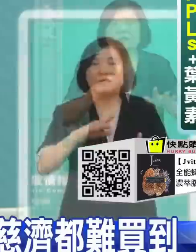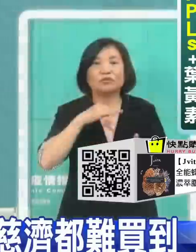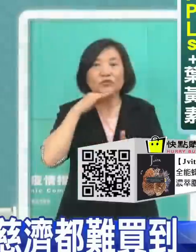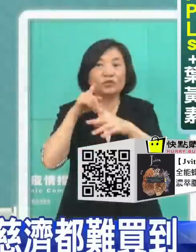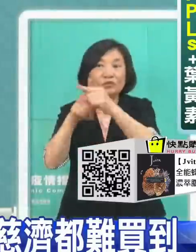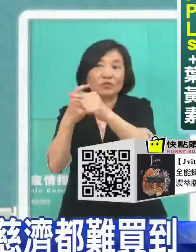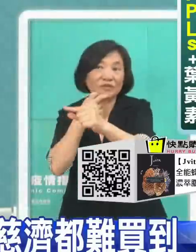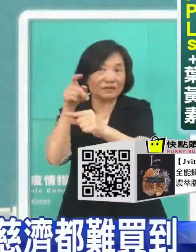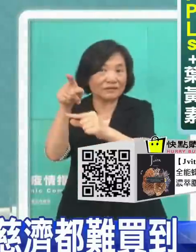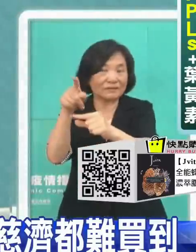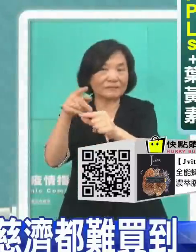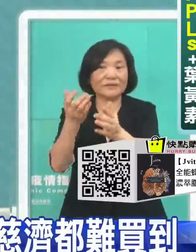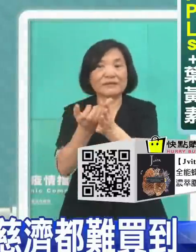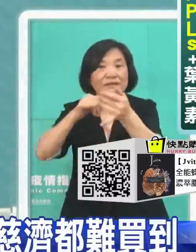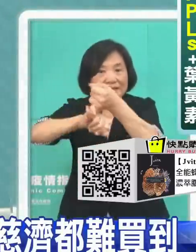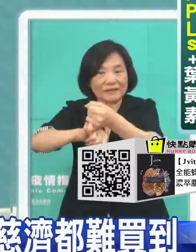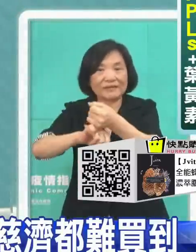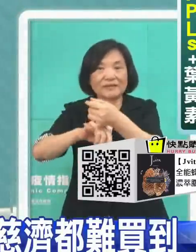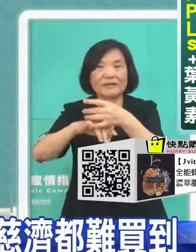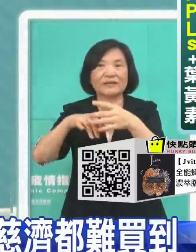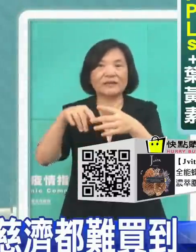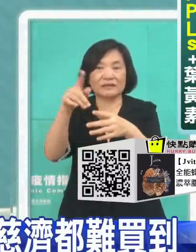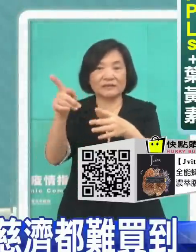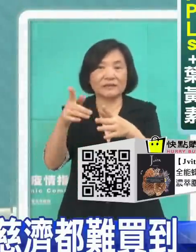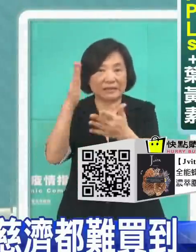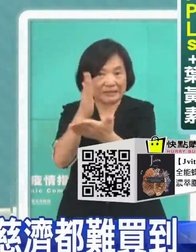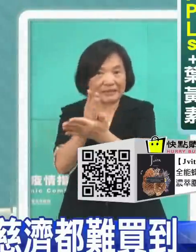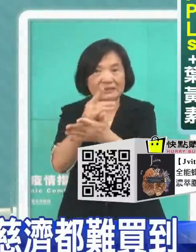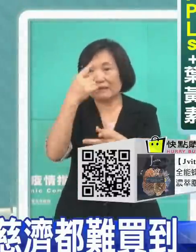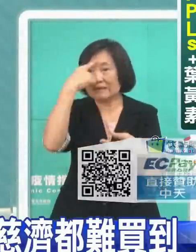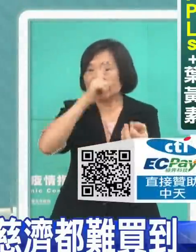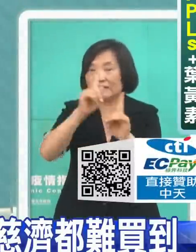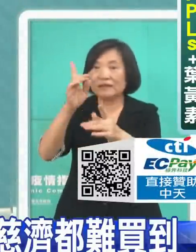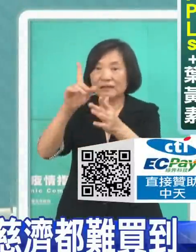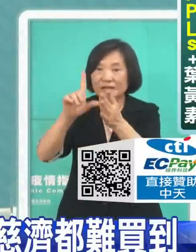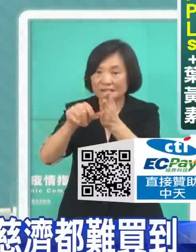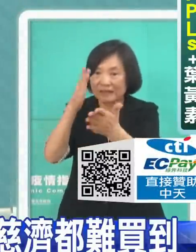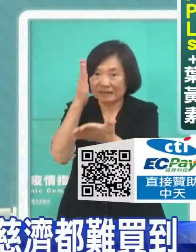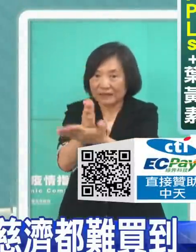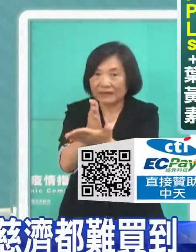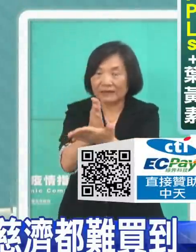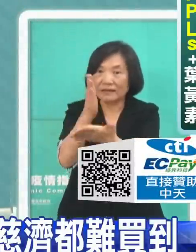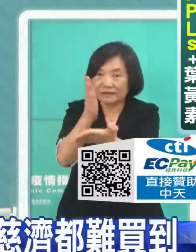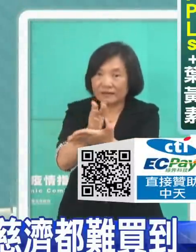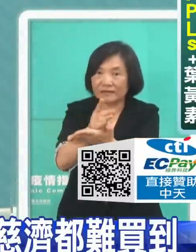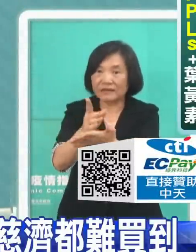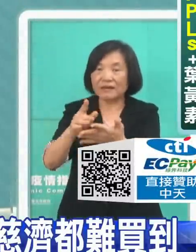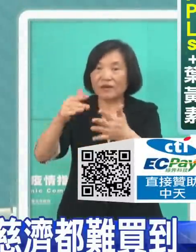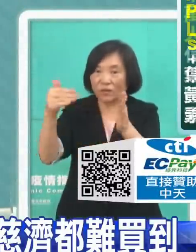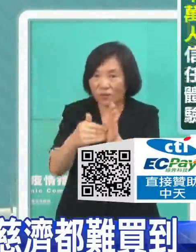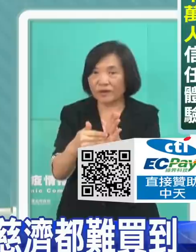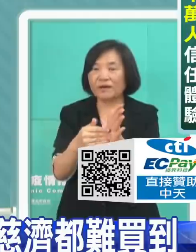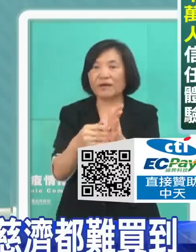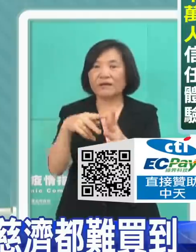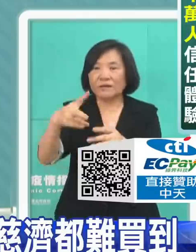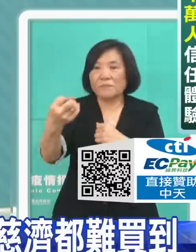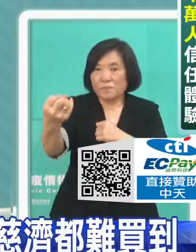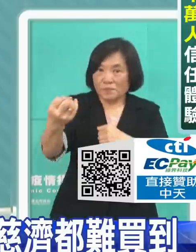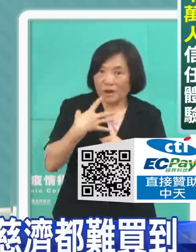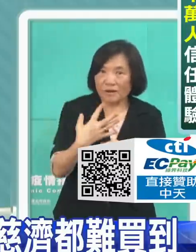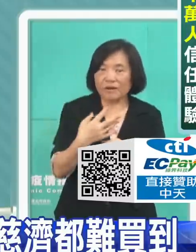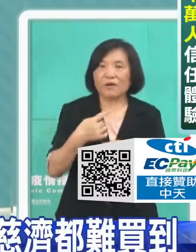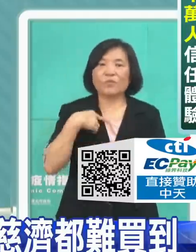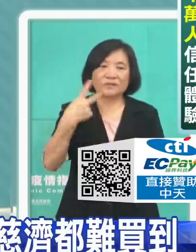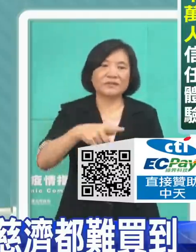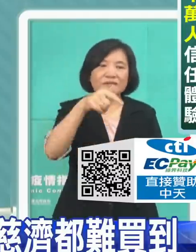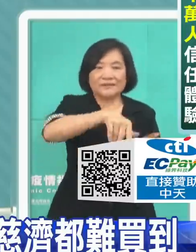央的这个截稿，就是它的这整个截档的时间啊确定了，通知我们，我们